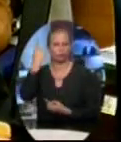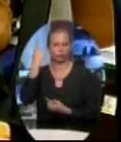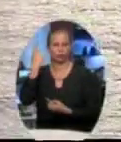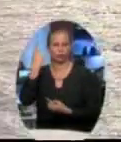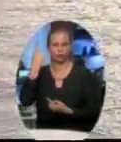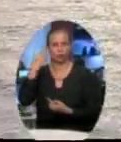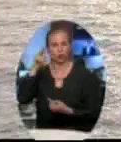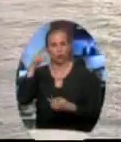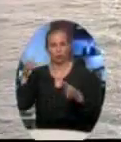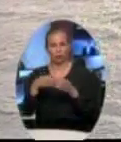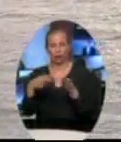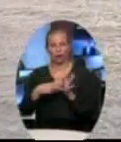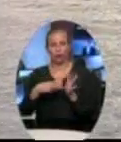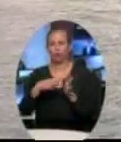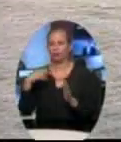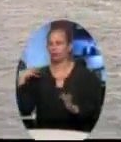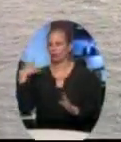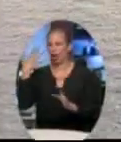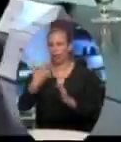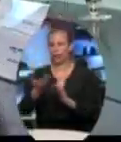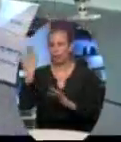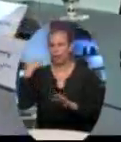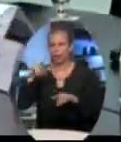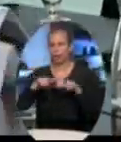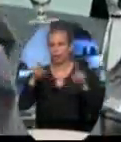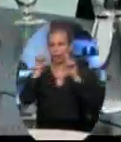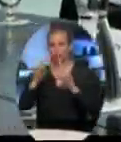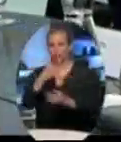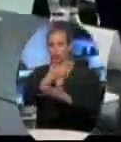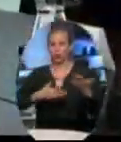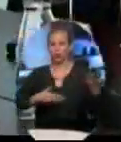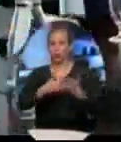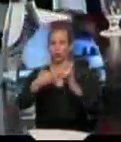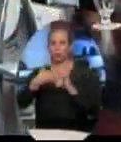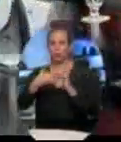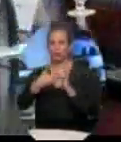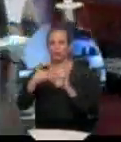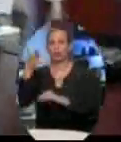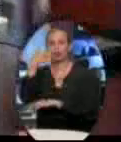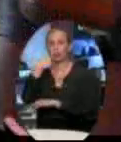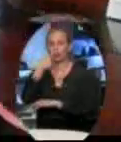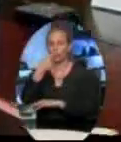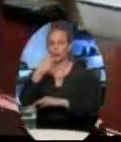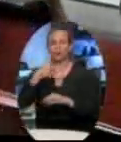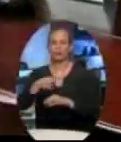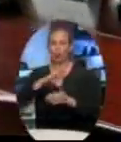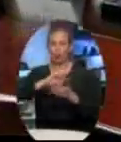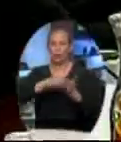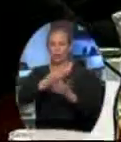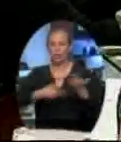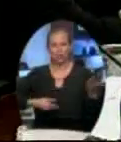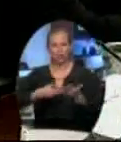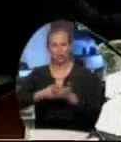חברת חשמל. שנים עברו מאז מתווה הגז, ודוח מבקר המדינה קבע כי החוזה הוא המחדל היקר ביותר בתולדות